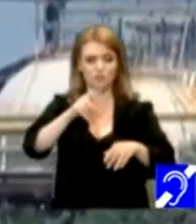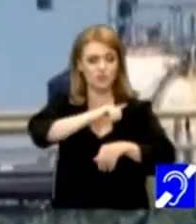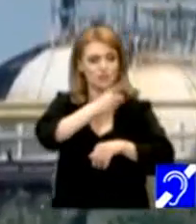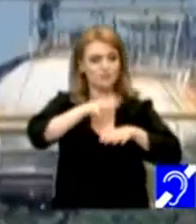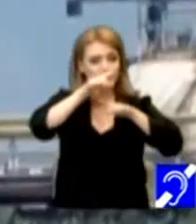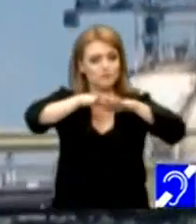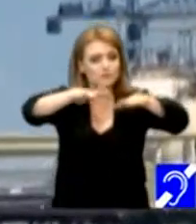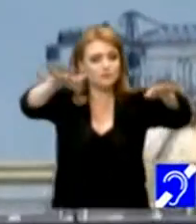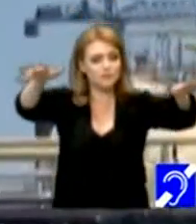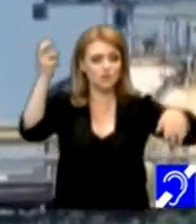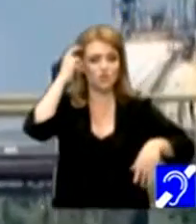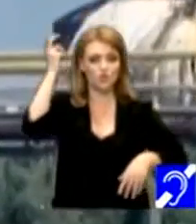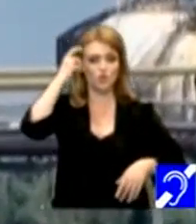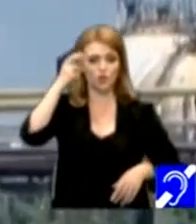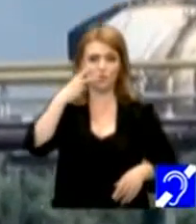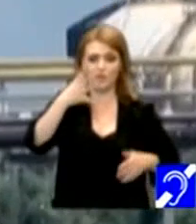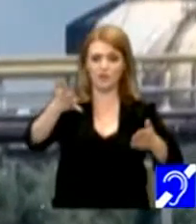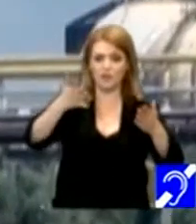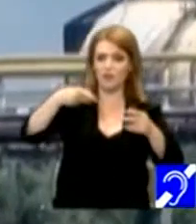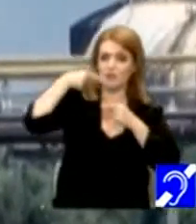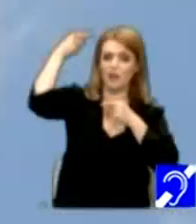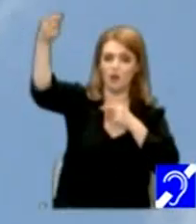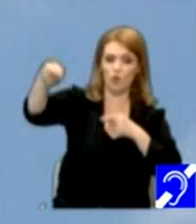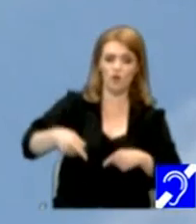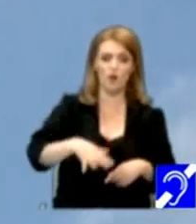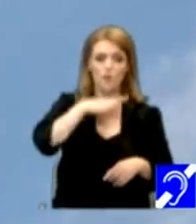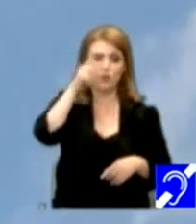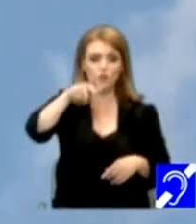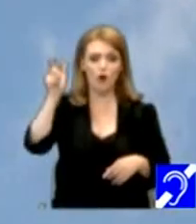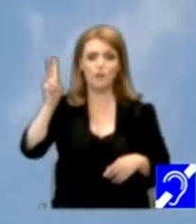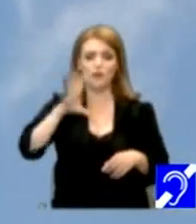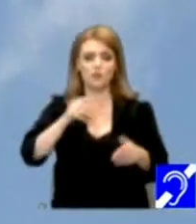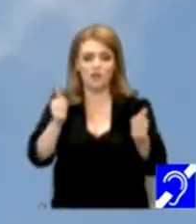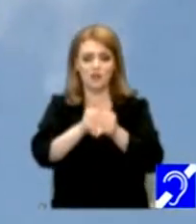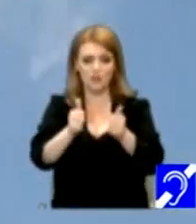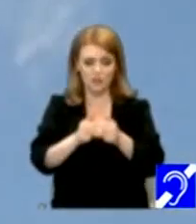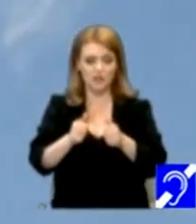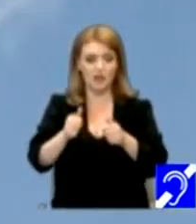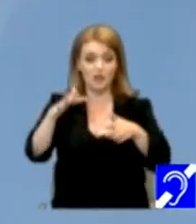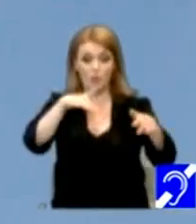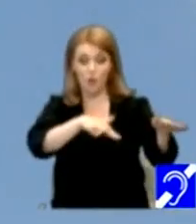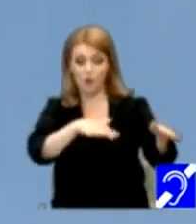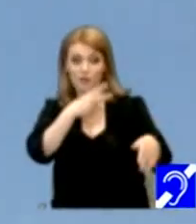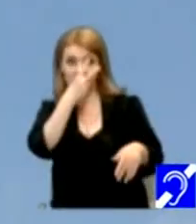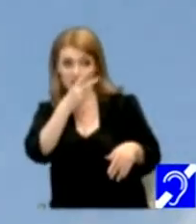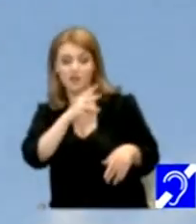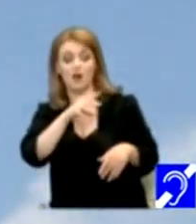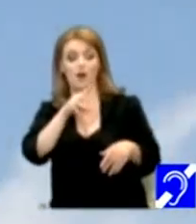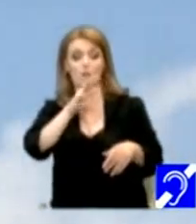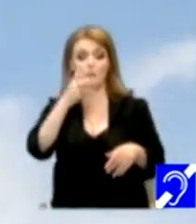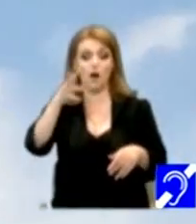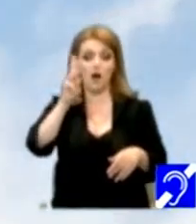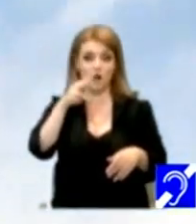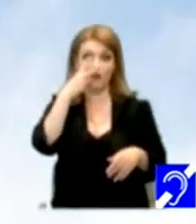era vizibilă chiar și pe plaja Corbu, iar zeci de oameni care erau în zonă, pe plaja din Năvodari și Mamaia, au